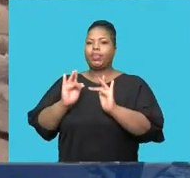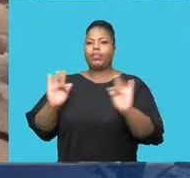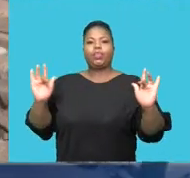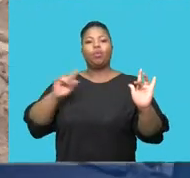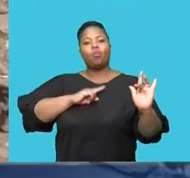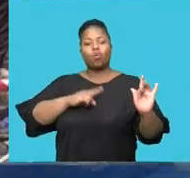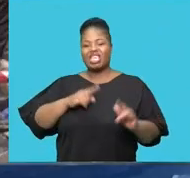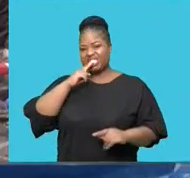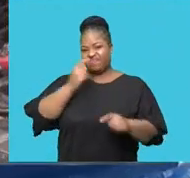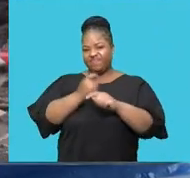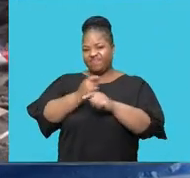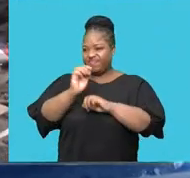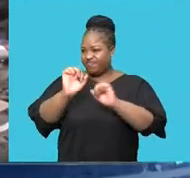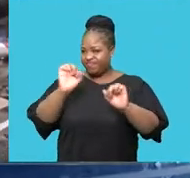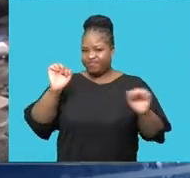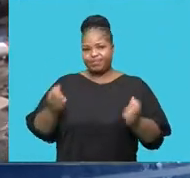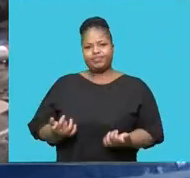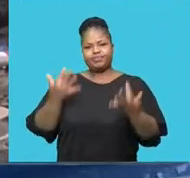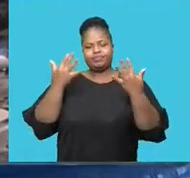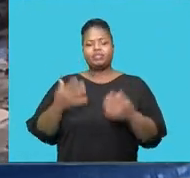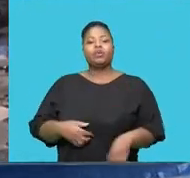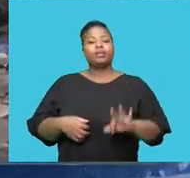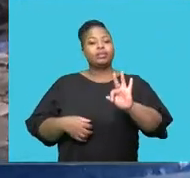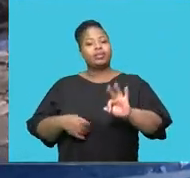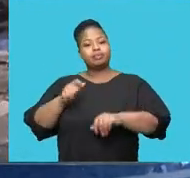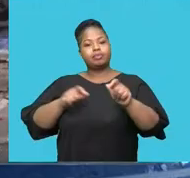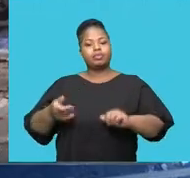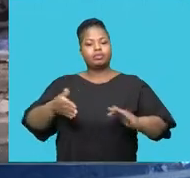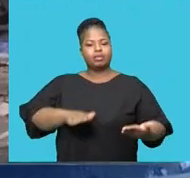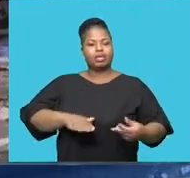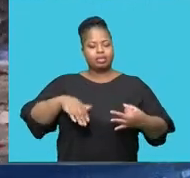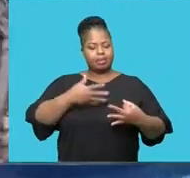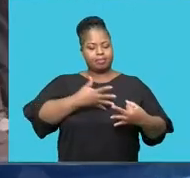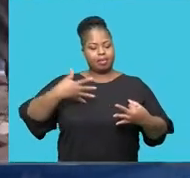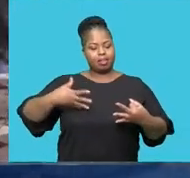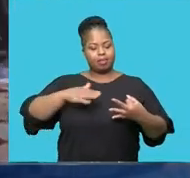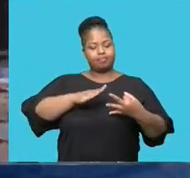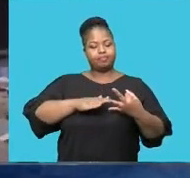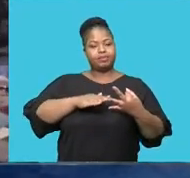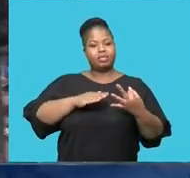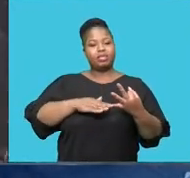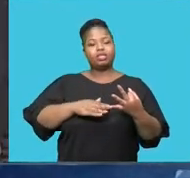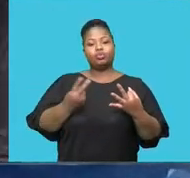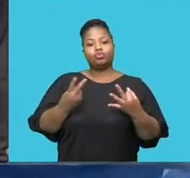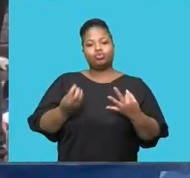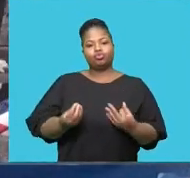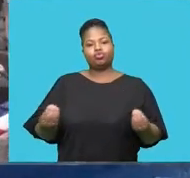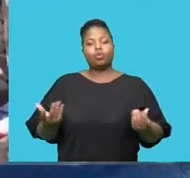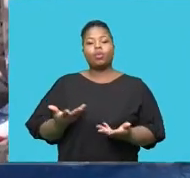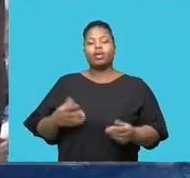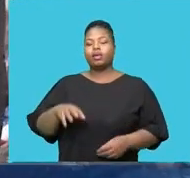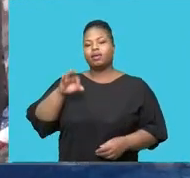imikhukhu yabo ithungeleke ngomlilo kwadlula emhlabeni abantu abathathu kungumama nezingane zakhe ezimbili emkhukhwini yaseMafikeng